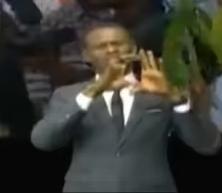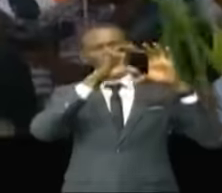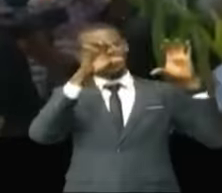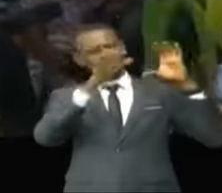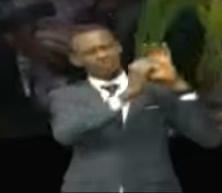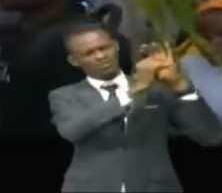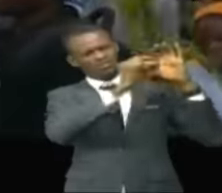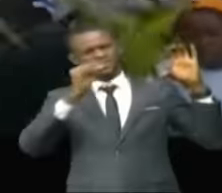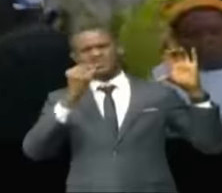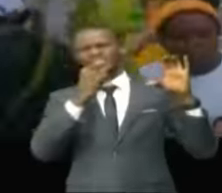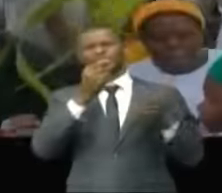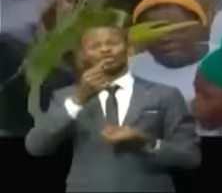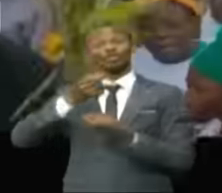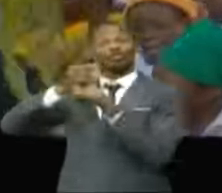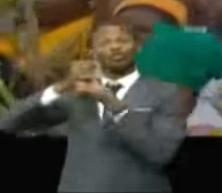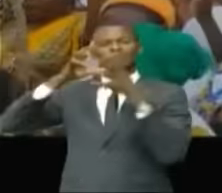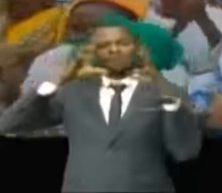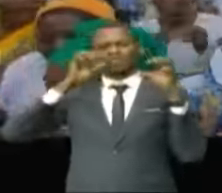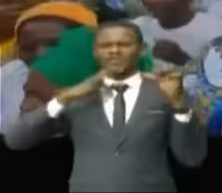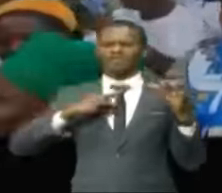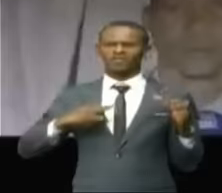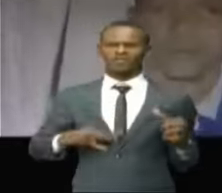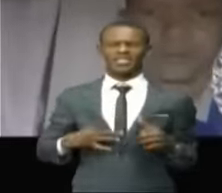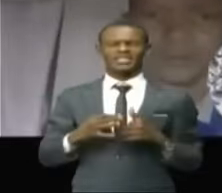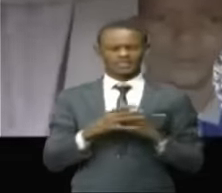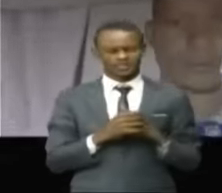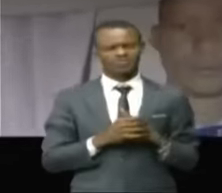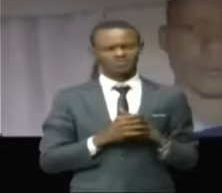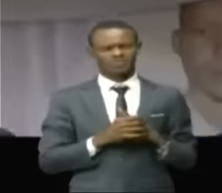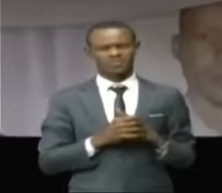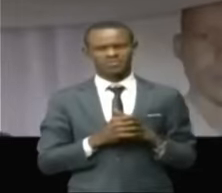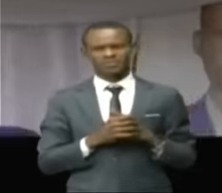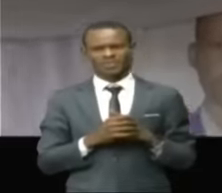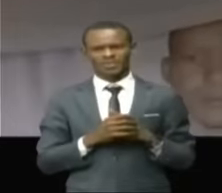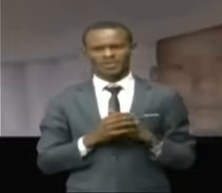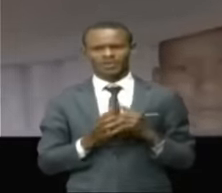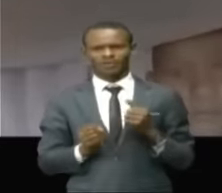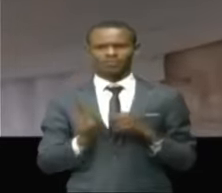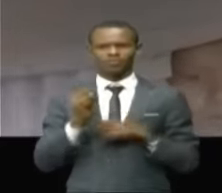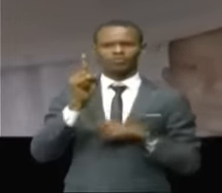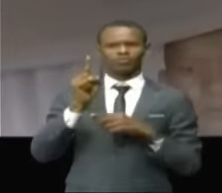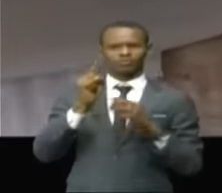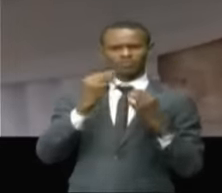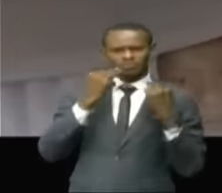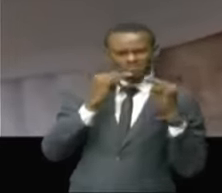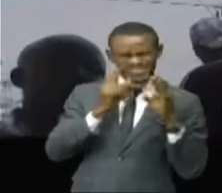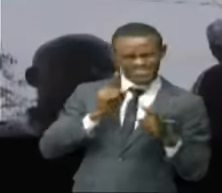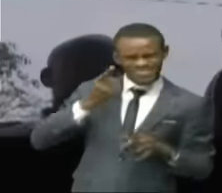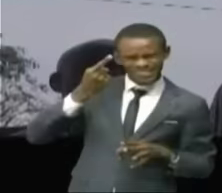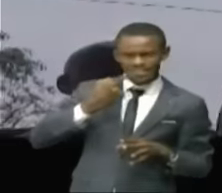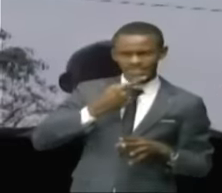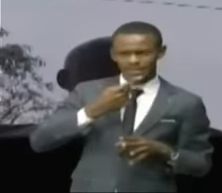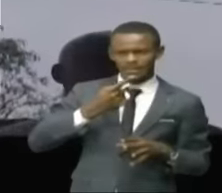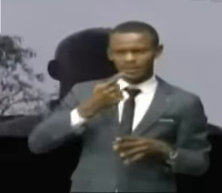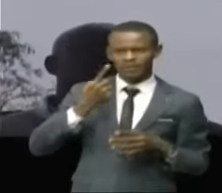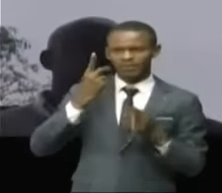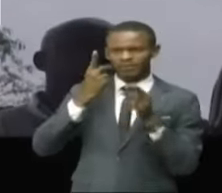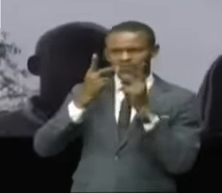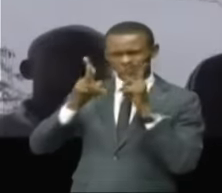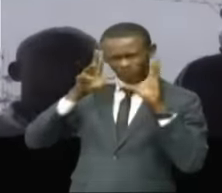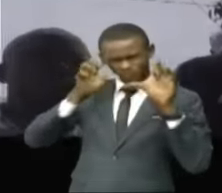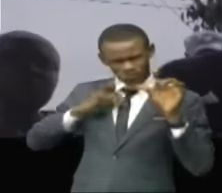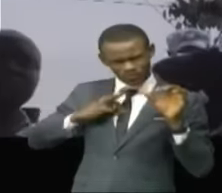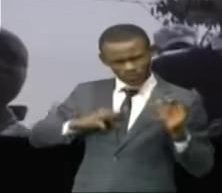Félix-Antoine Tshisekedi. Le Mouchamouka national apporte un seul message, soutenir la vision du chef de l'État. On va candidat